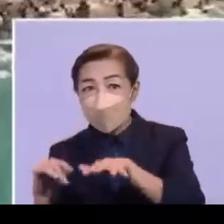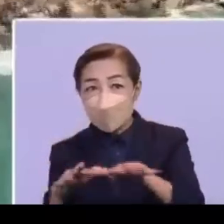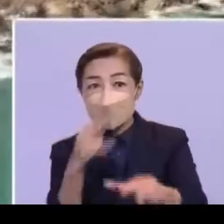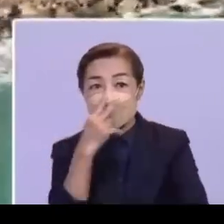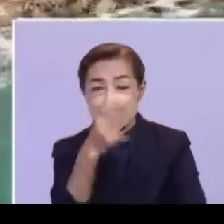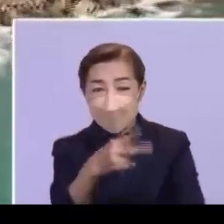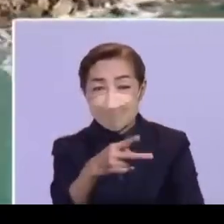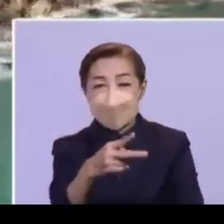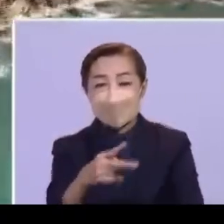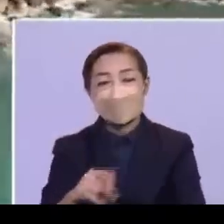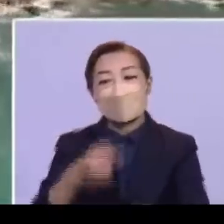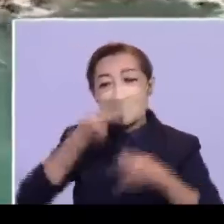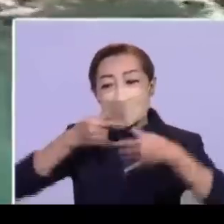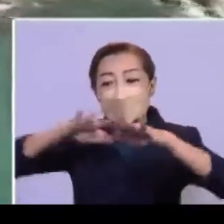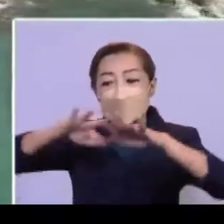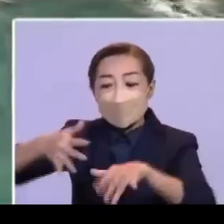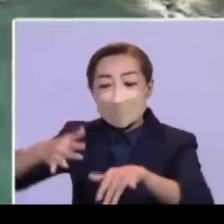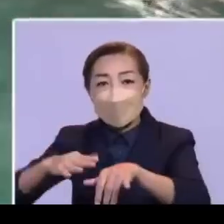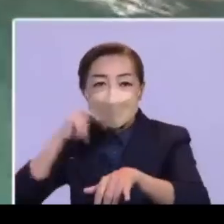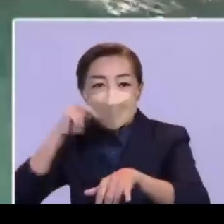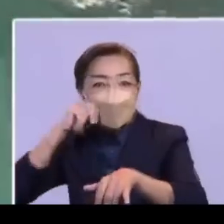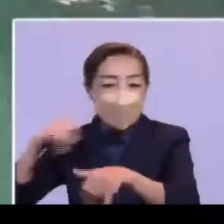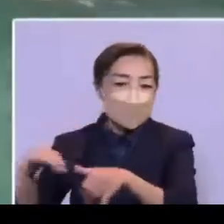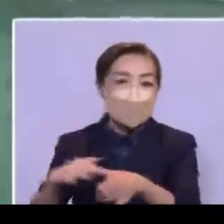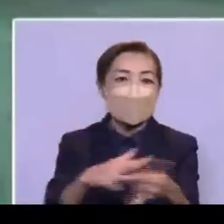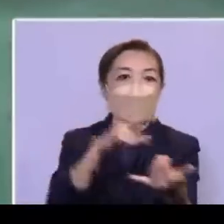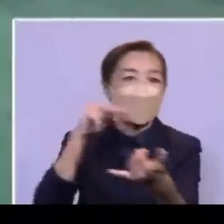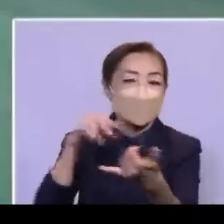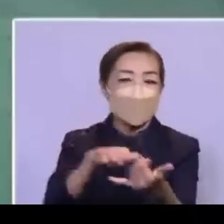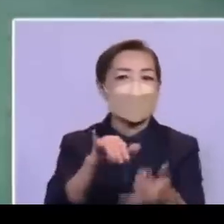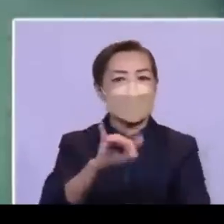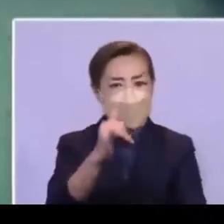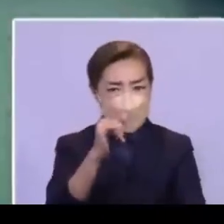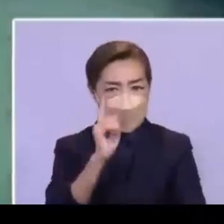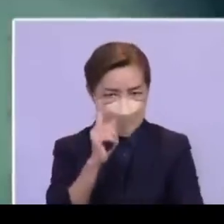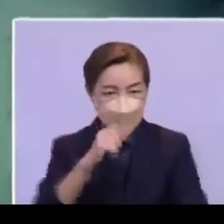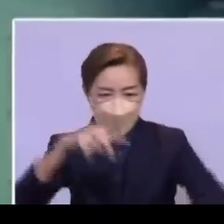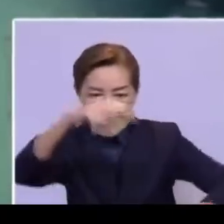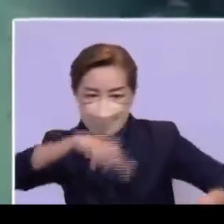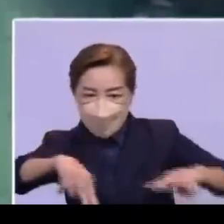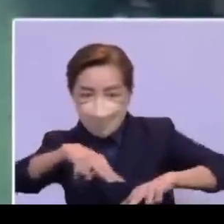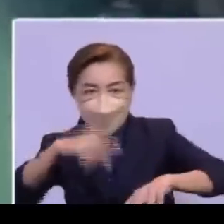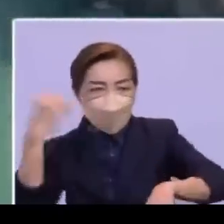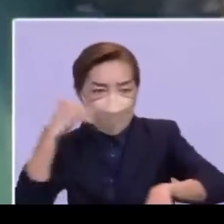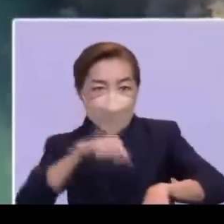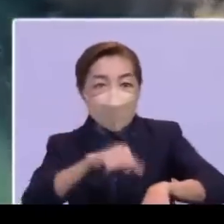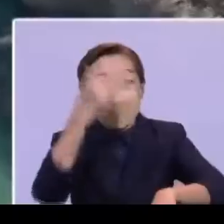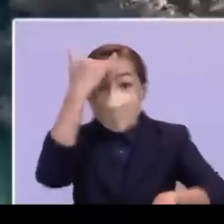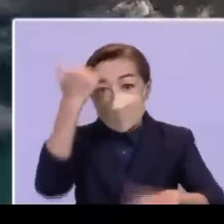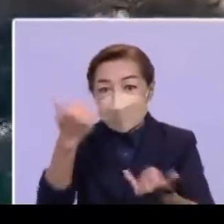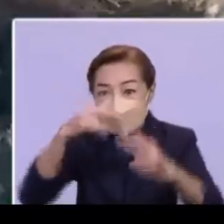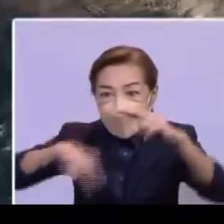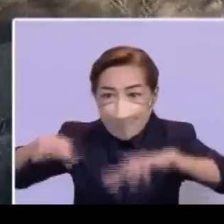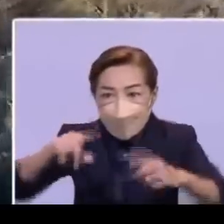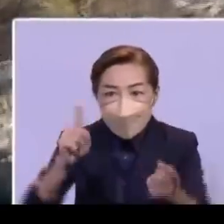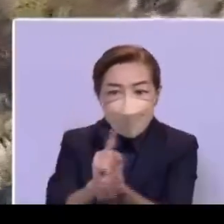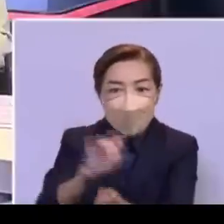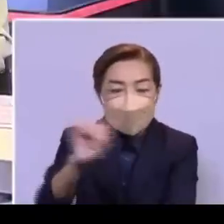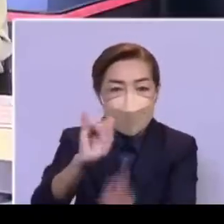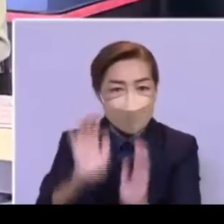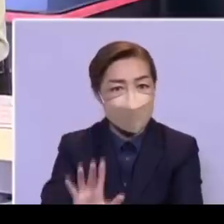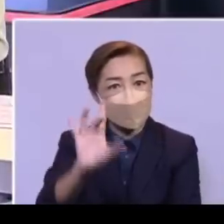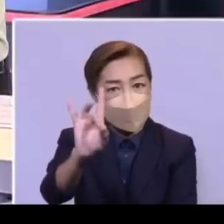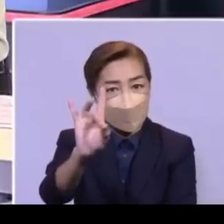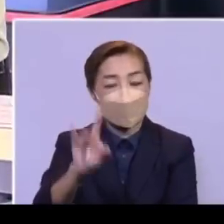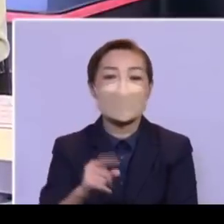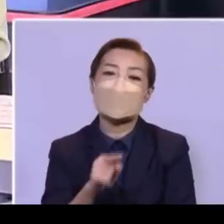พัดพามาบริเวณนี้เจ้าหน้าที่ก็อาจจะต้องดูแลตรงจุดนี้เป็นพิเศษนะคะเพราะว่าขณะนี้ยังมีกำลังพลที่สูญหายอีก 8นายด้วยกันนะ